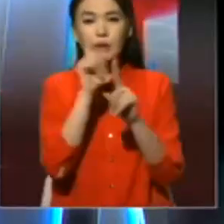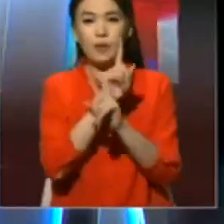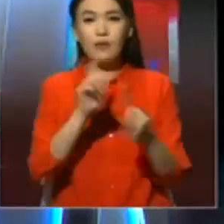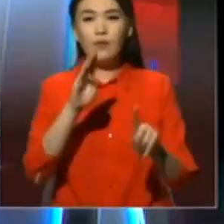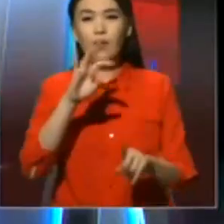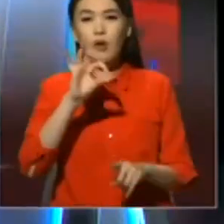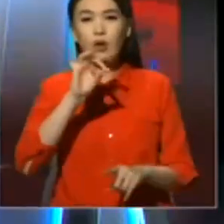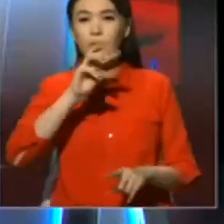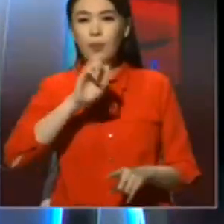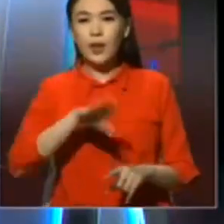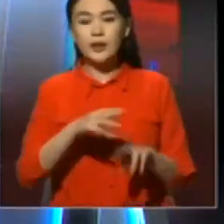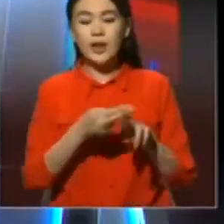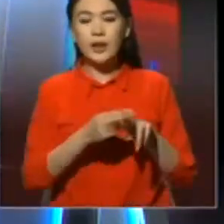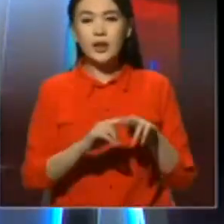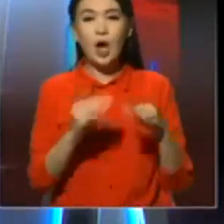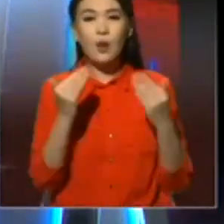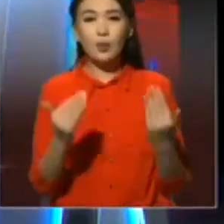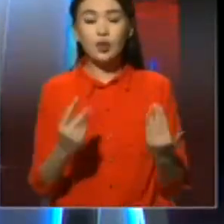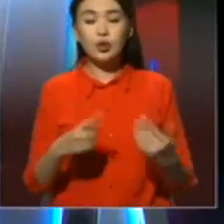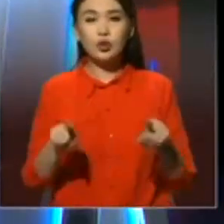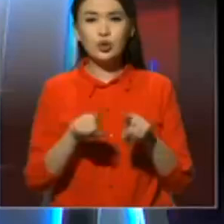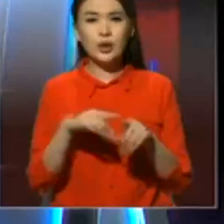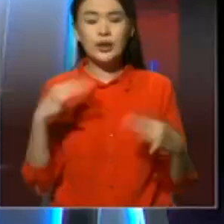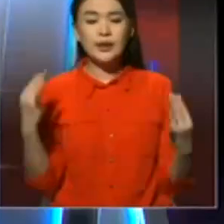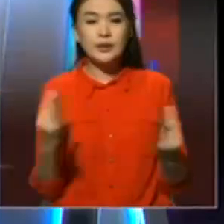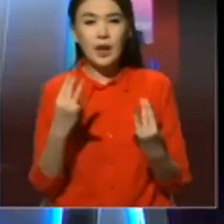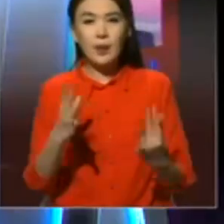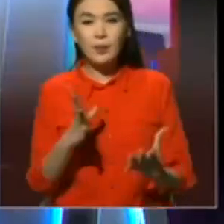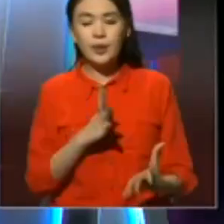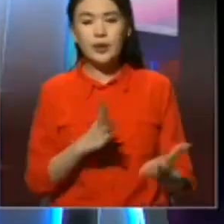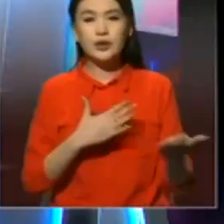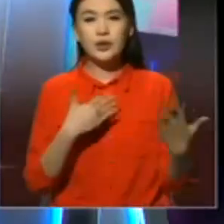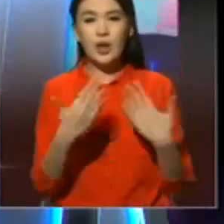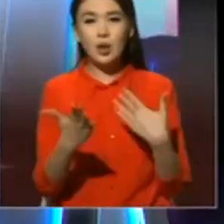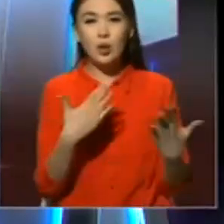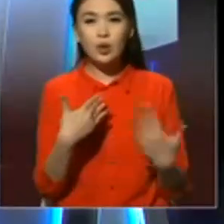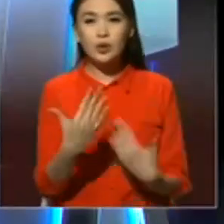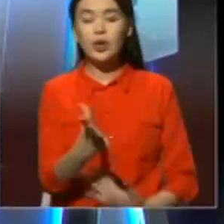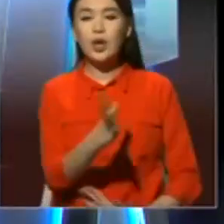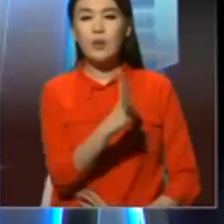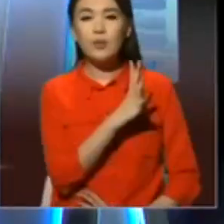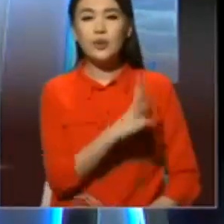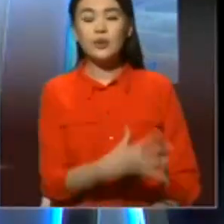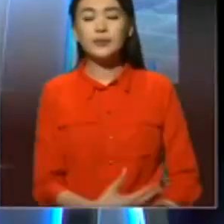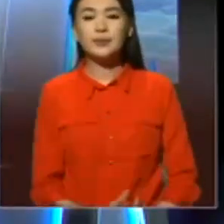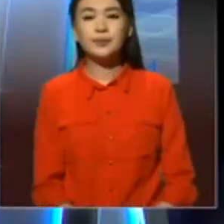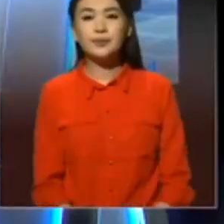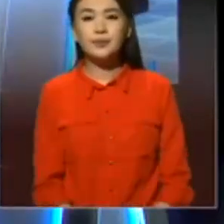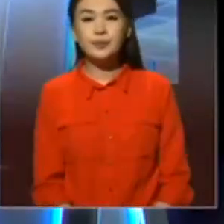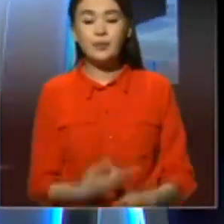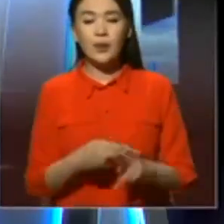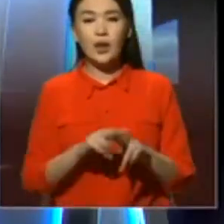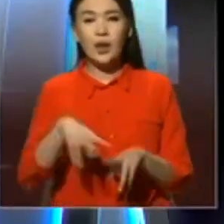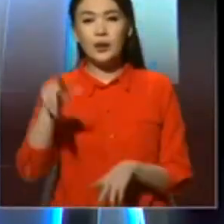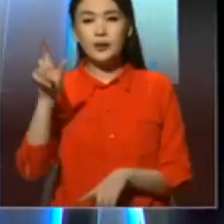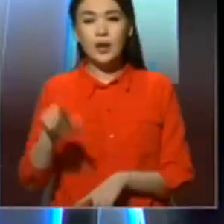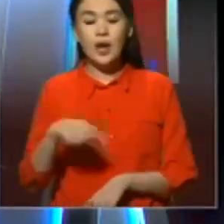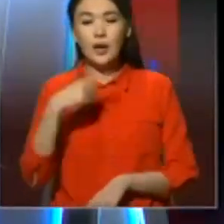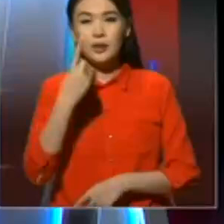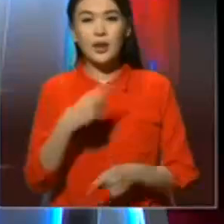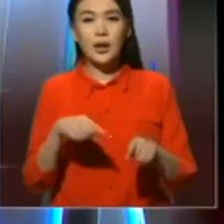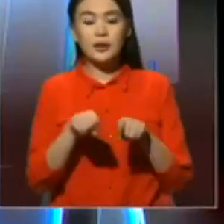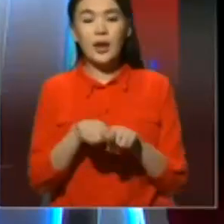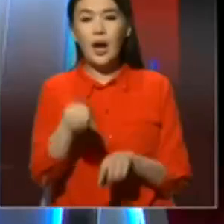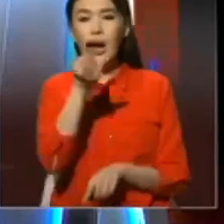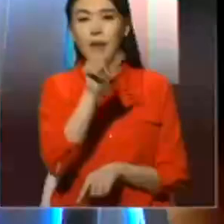Бүгінгі форматтың өзі өте қызықты болды, диалогты болды. Жаңа Алишер бауырымыз айтқандай,